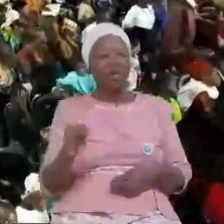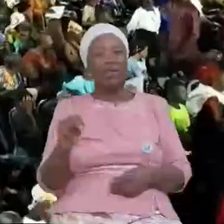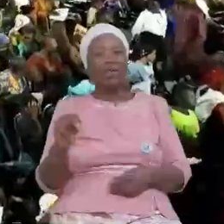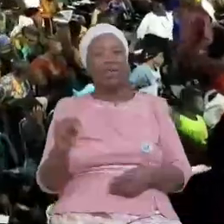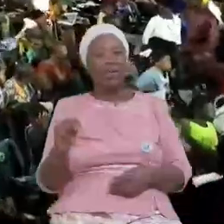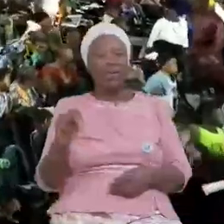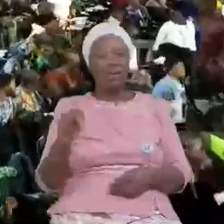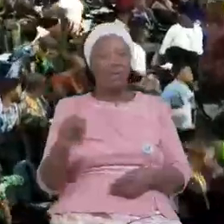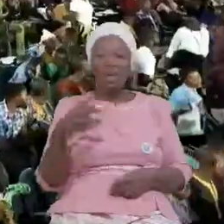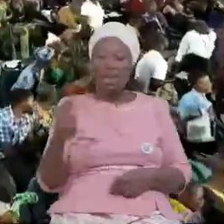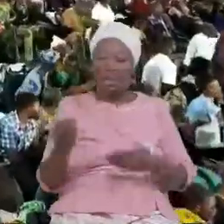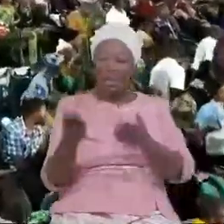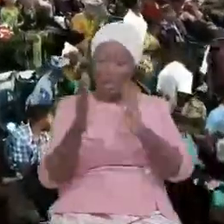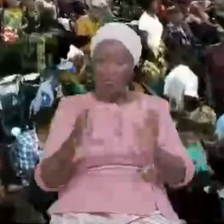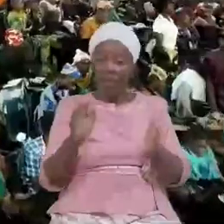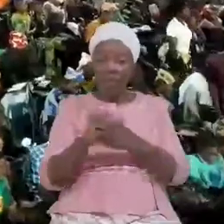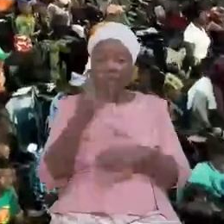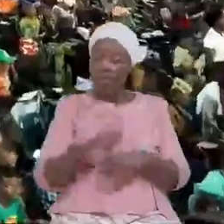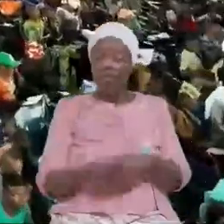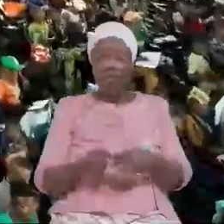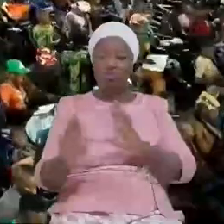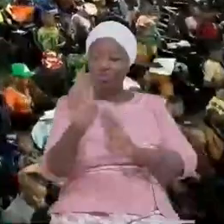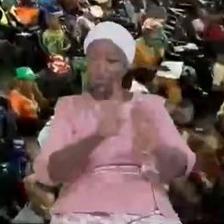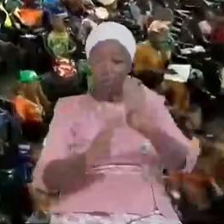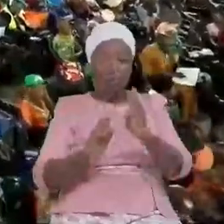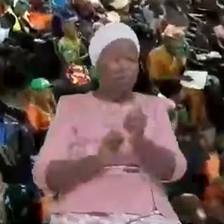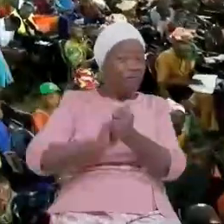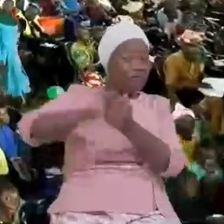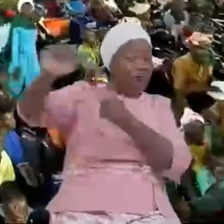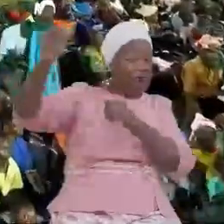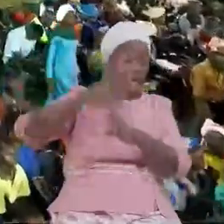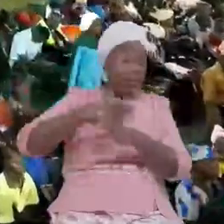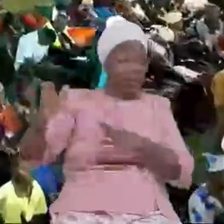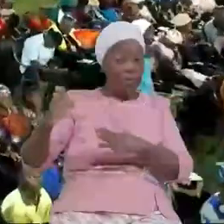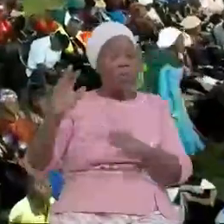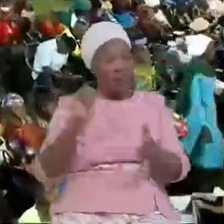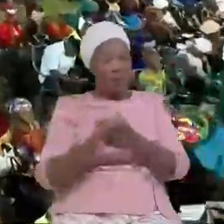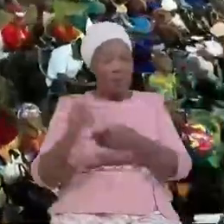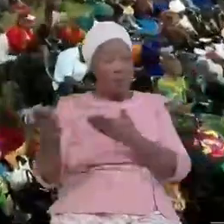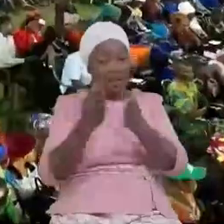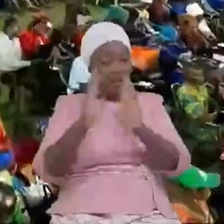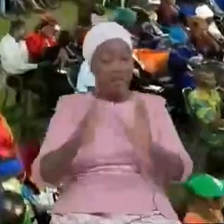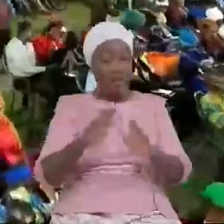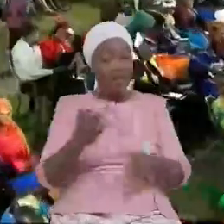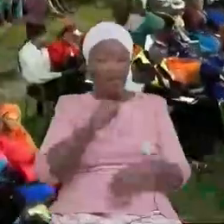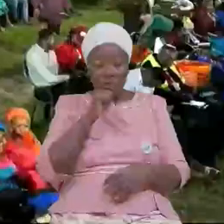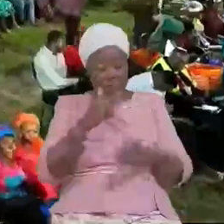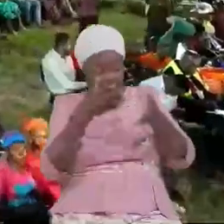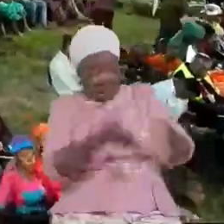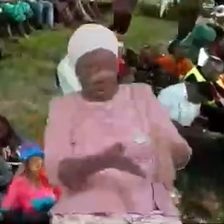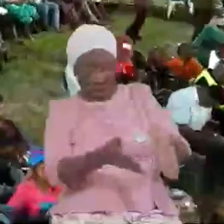le serviteur qui était tourmenté était loin de là. Il n'était